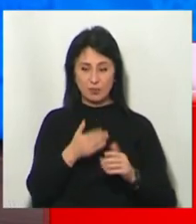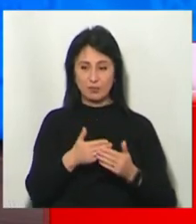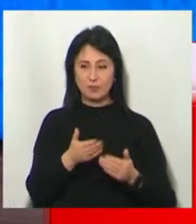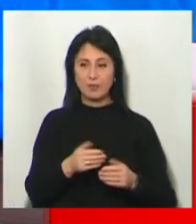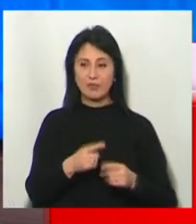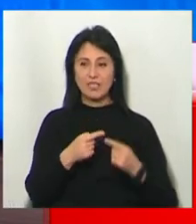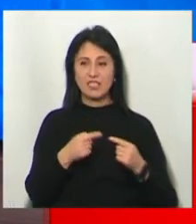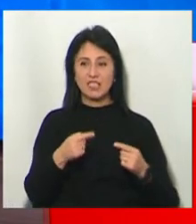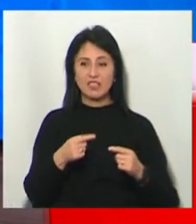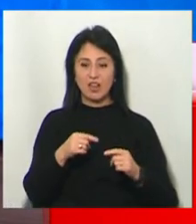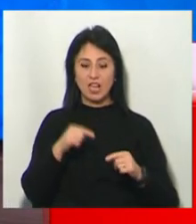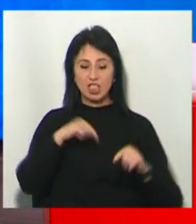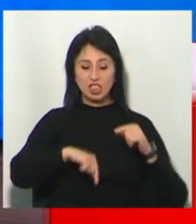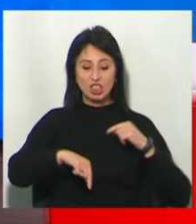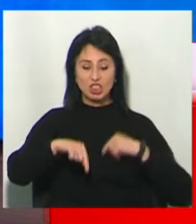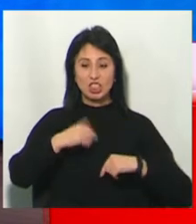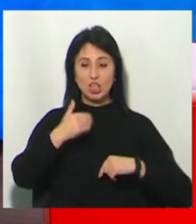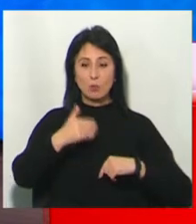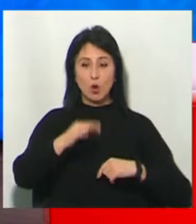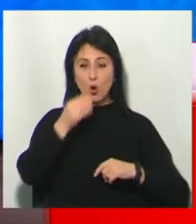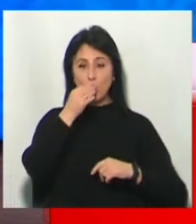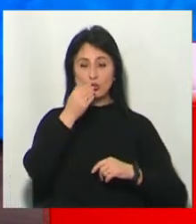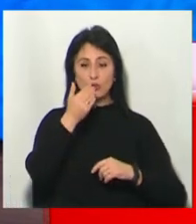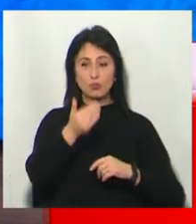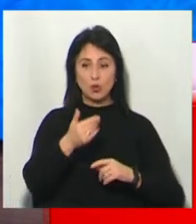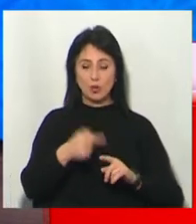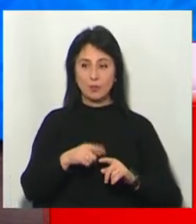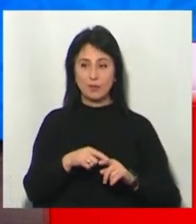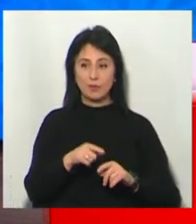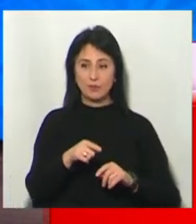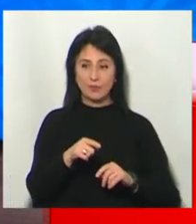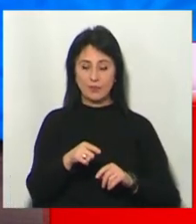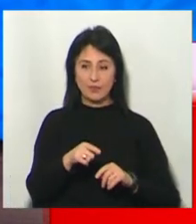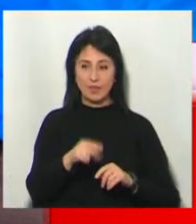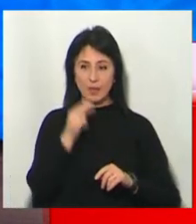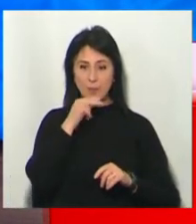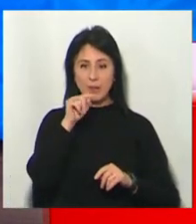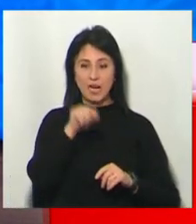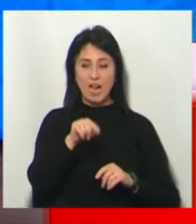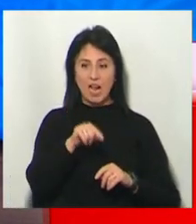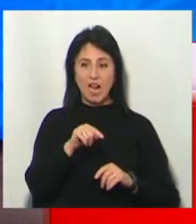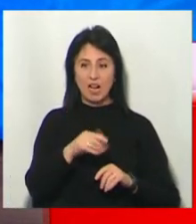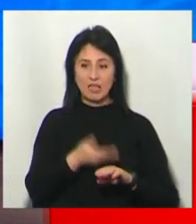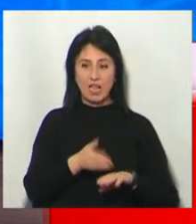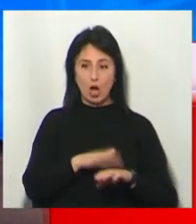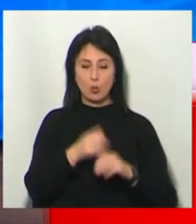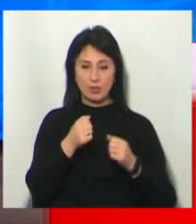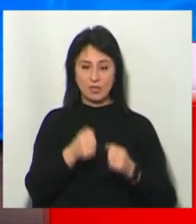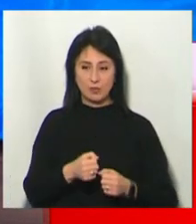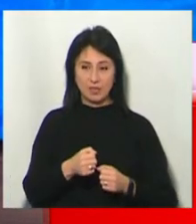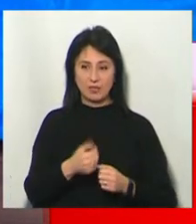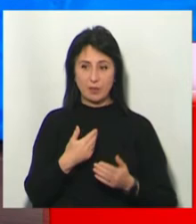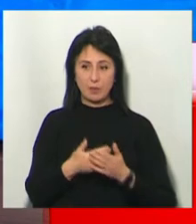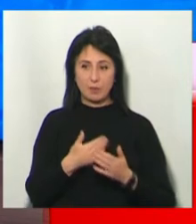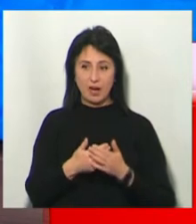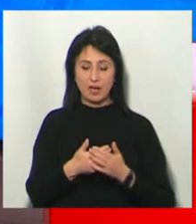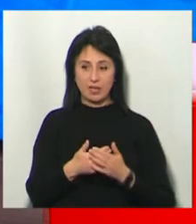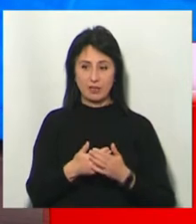შემდეგ, სხვადასხვა შინაგანი ორგანოს გამოყენების შემთხვევაში. Ანუ ბრალეულობა დაუმძიმდა